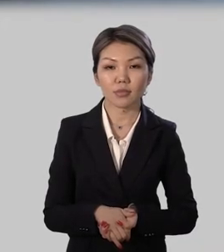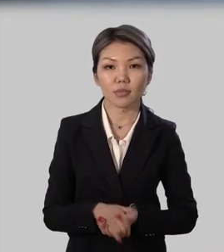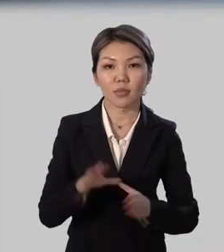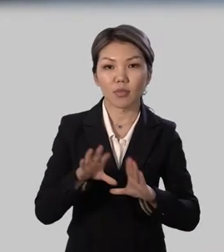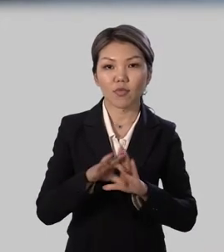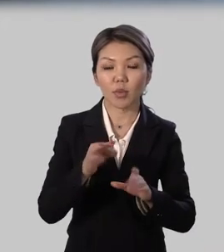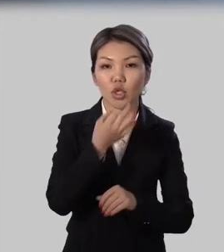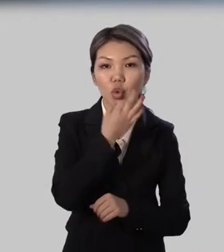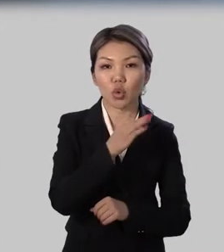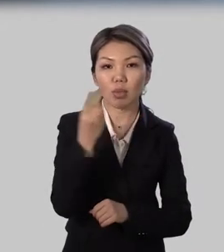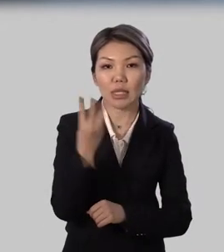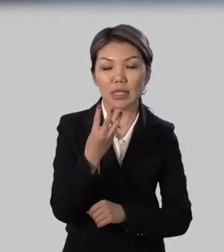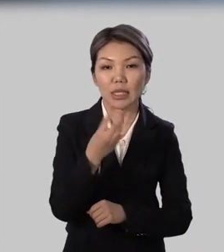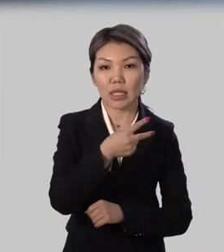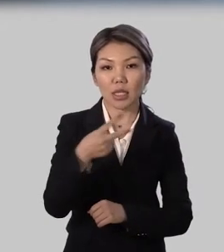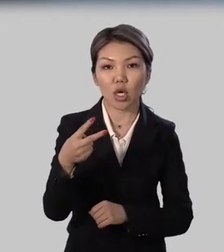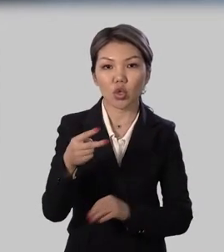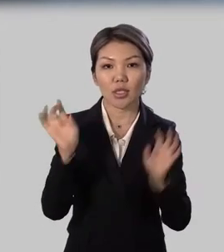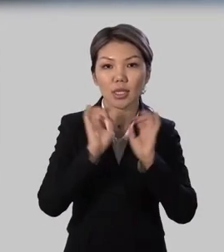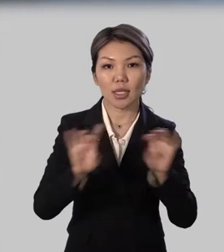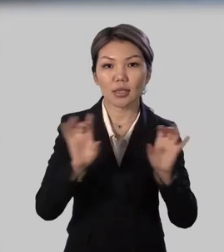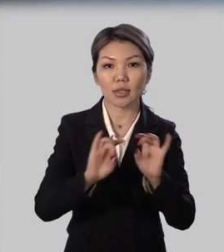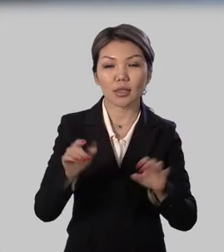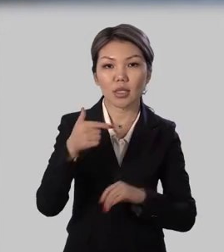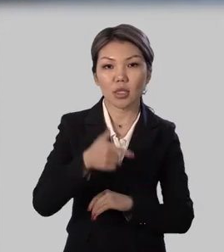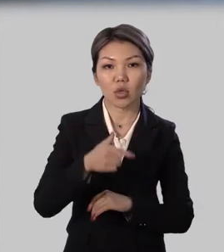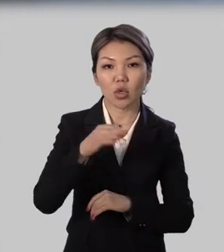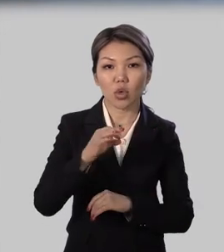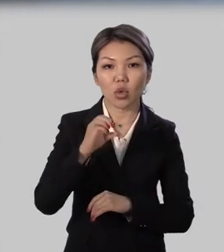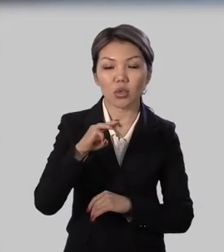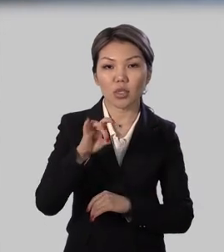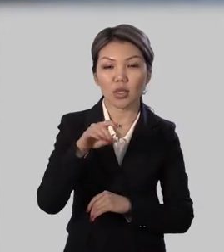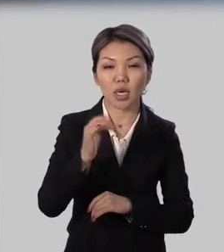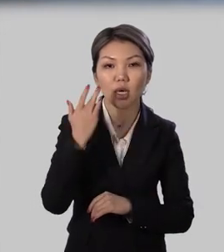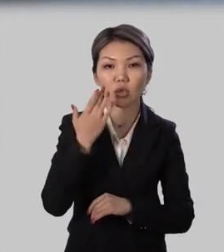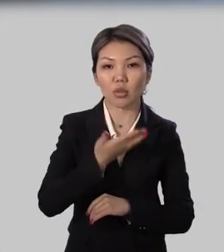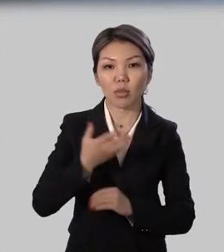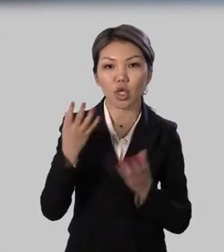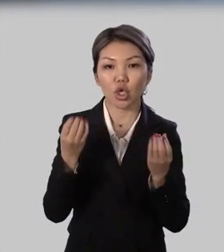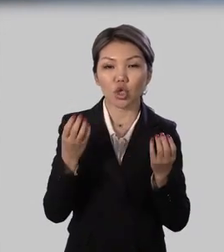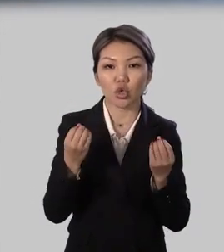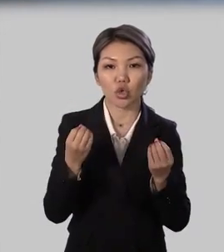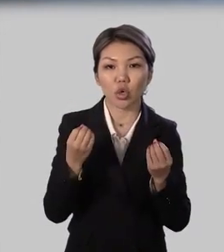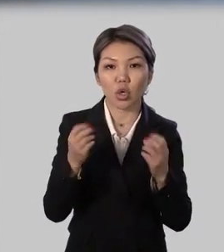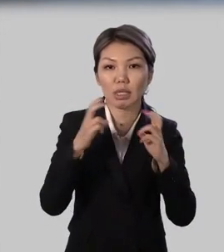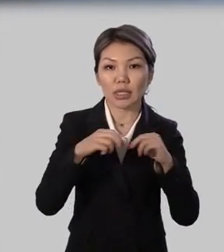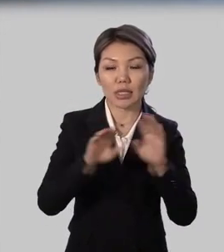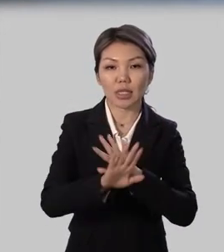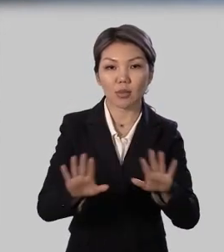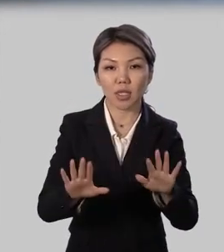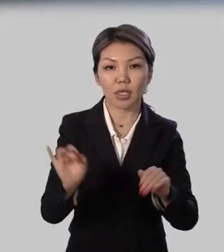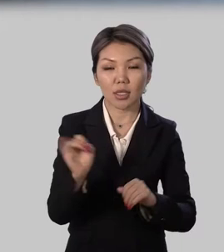выберите любые три глагола из рассказа григория остера которые мы еще не рассмотрели и